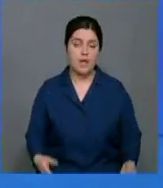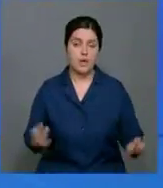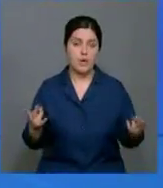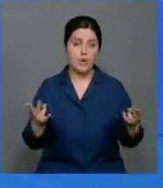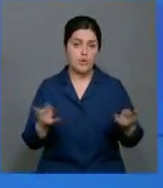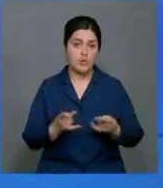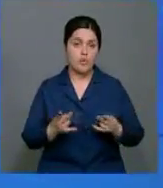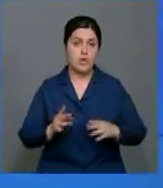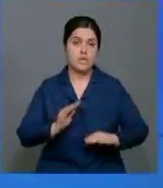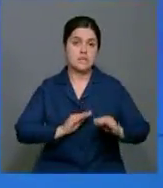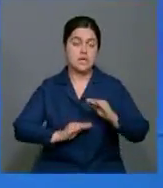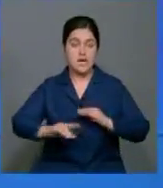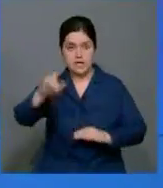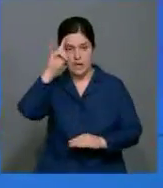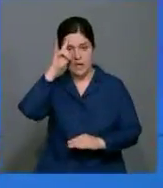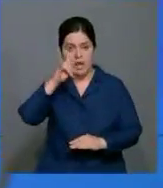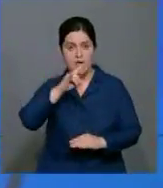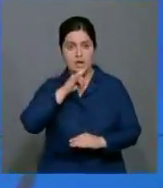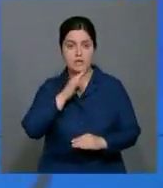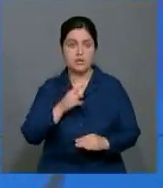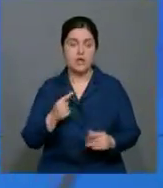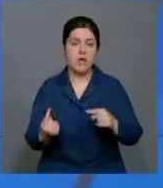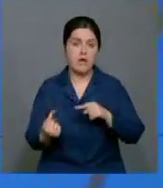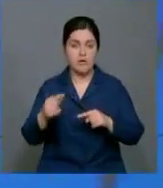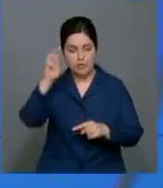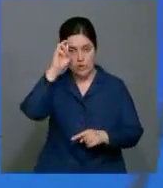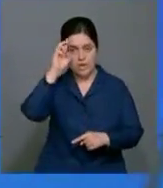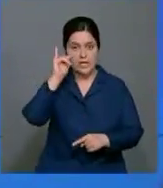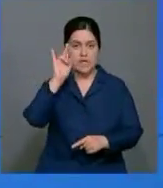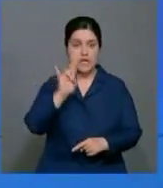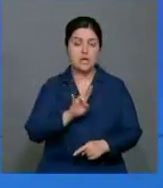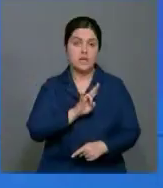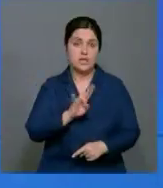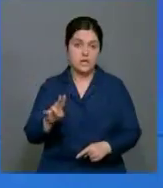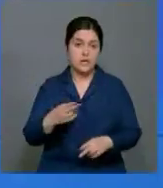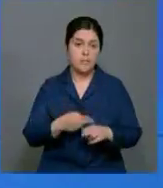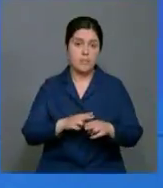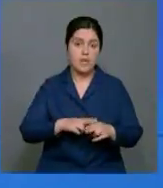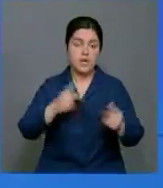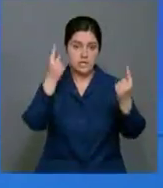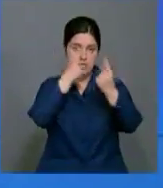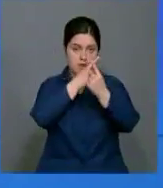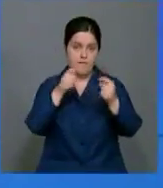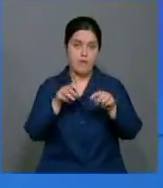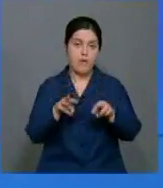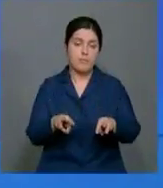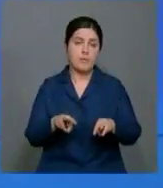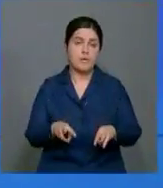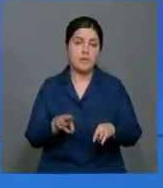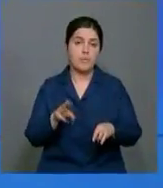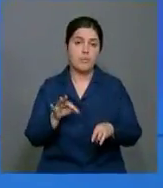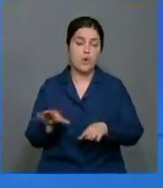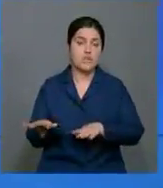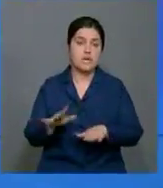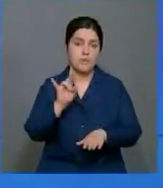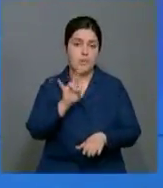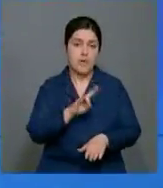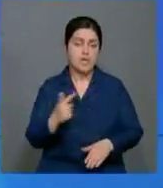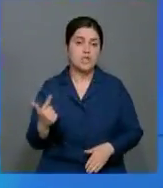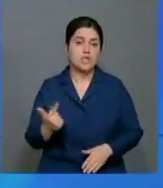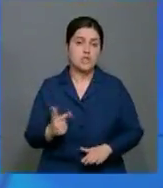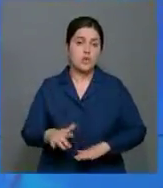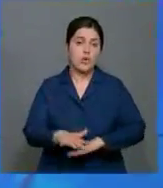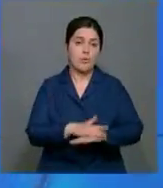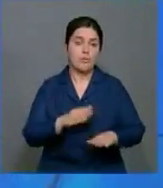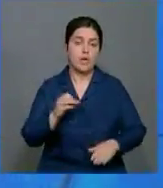Необходимо создать казахстанскую модель взаимодействия государства и религии. Такое вот заявление сегодня сделал министр по делам религии и